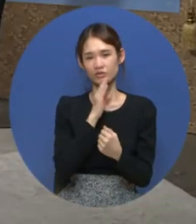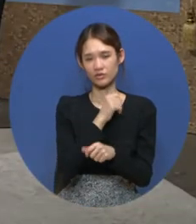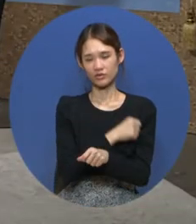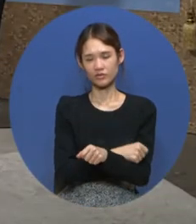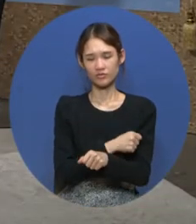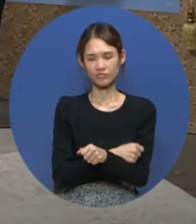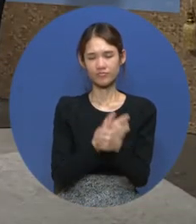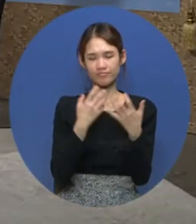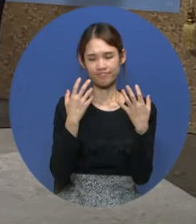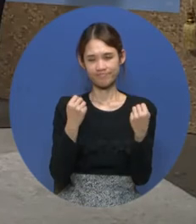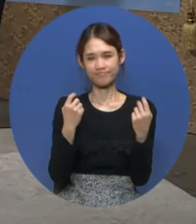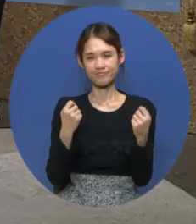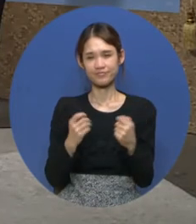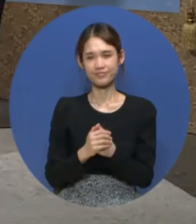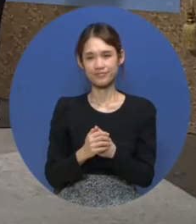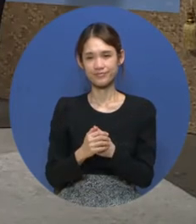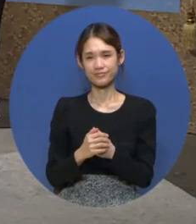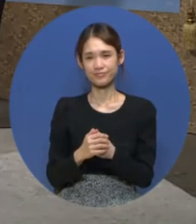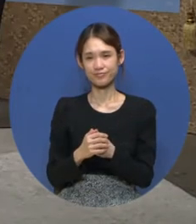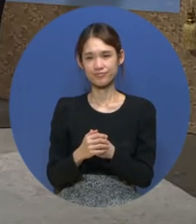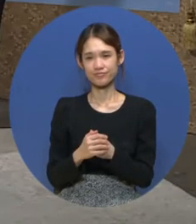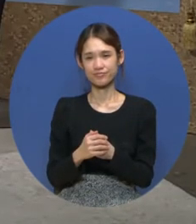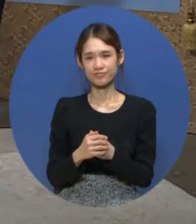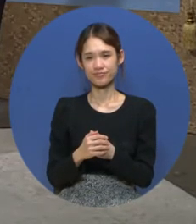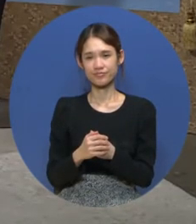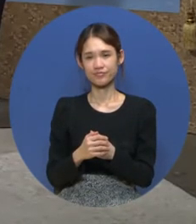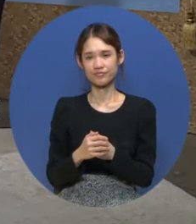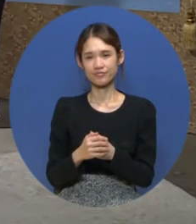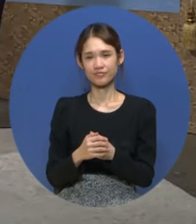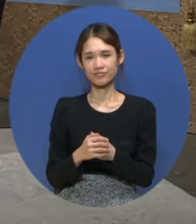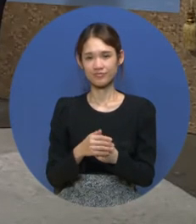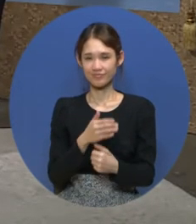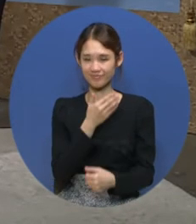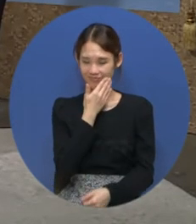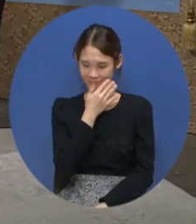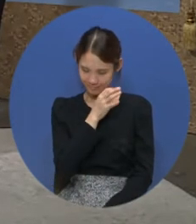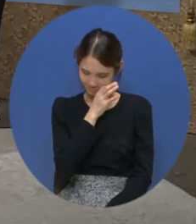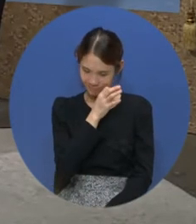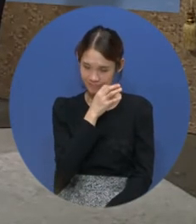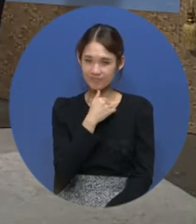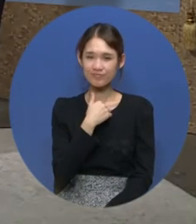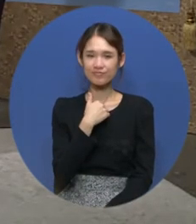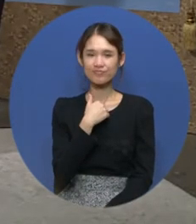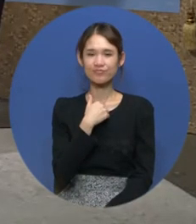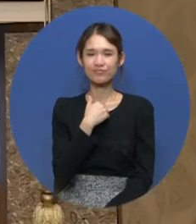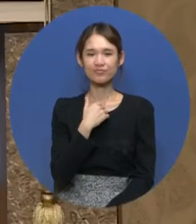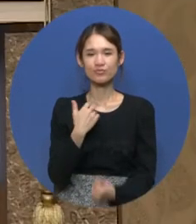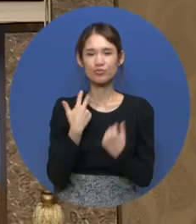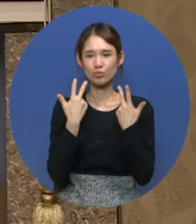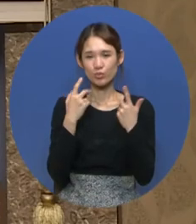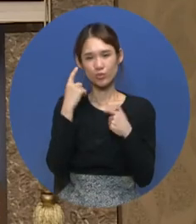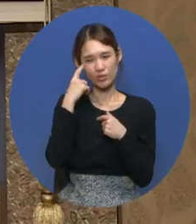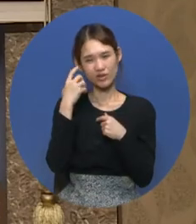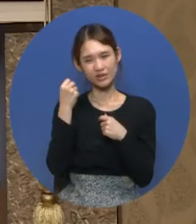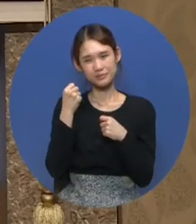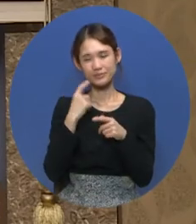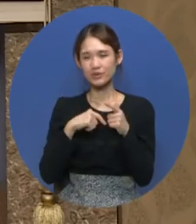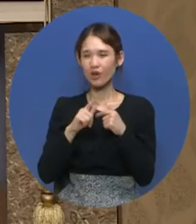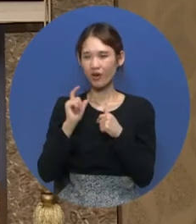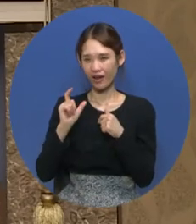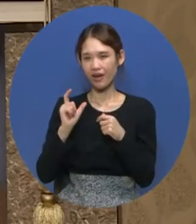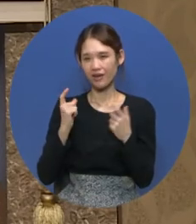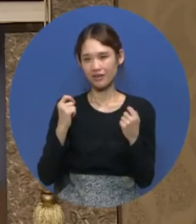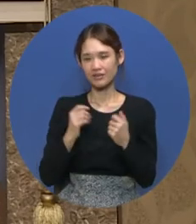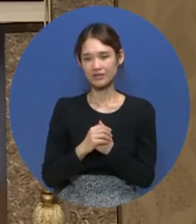정말 수고가 많으셨을 것 같습니다 곧장 님께서도 그러다 아 물론 응사 라는 개념이 더 강한